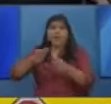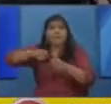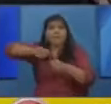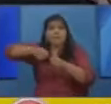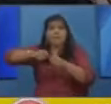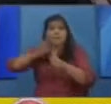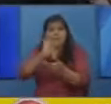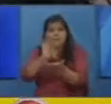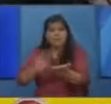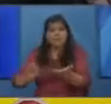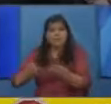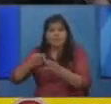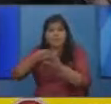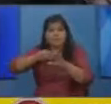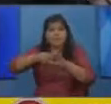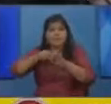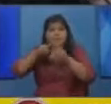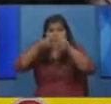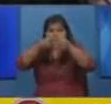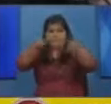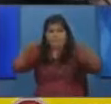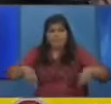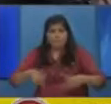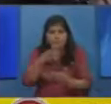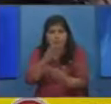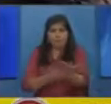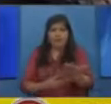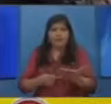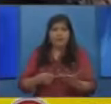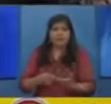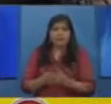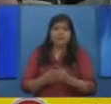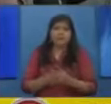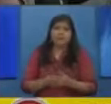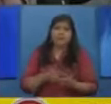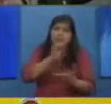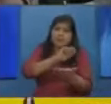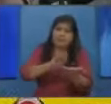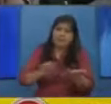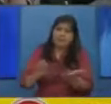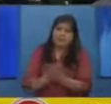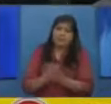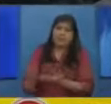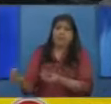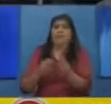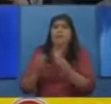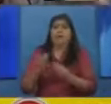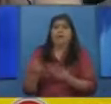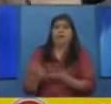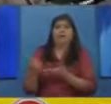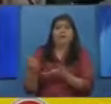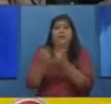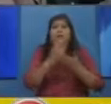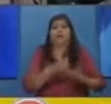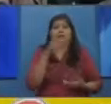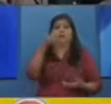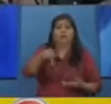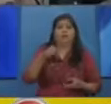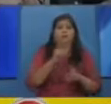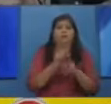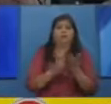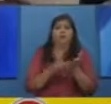लकड़ी की पट्टी की मांग को पूरा करती है और उसमें बहुत बड़ी हिस्सेदारी पुलवामा की